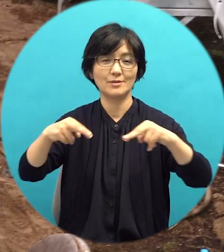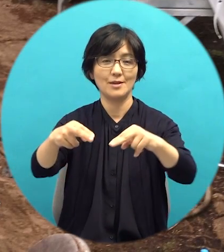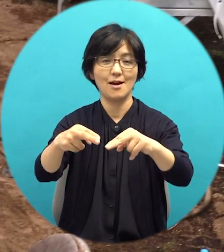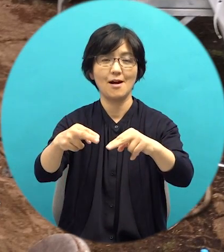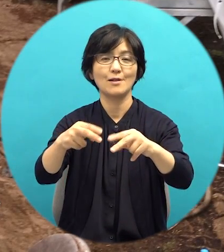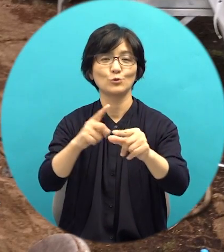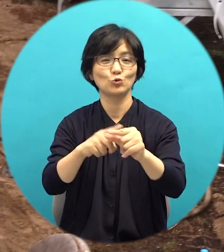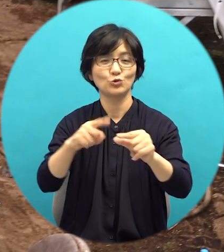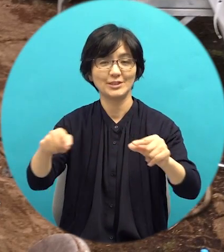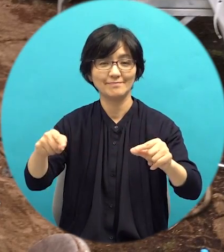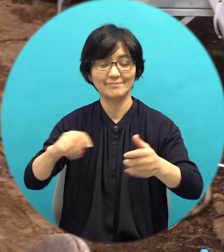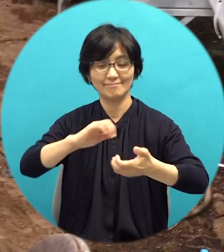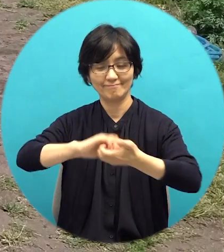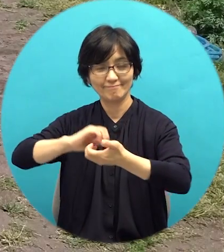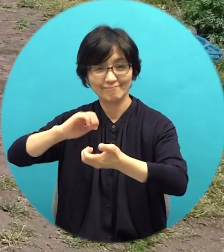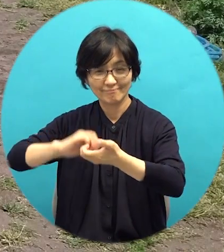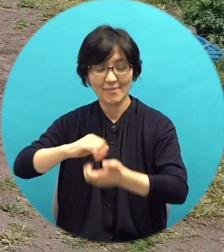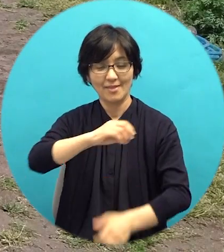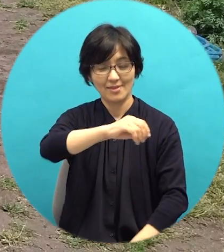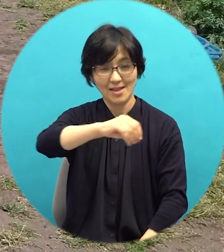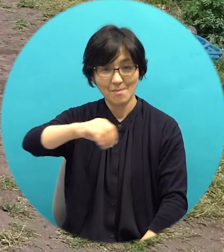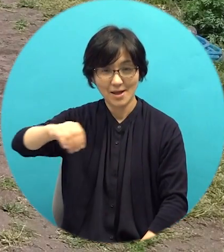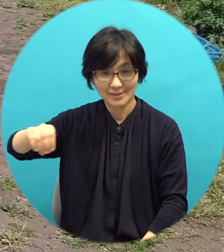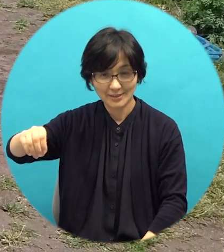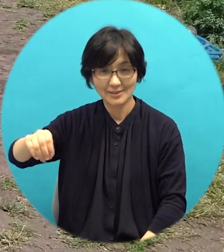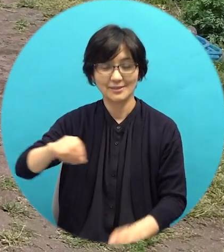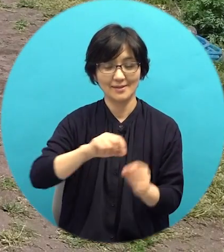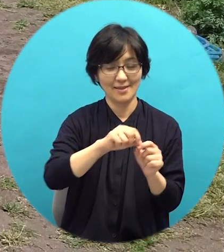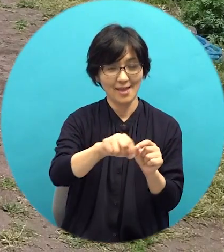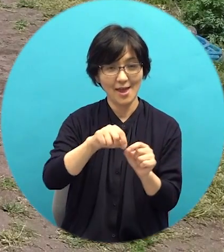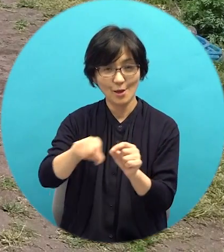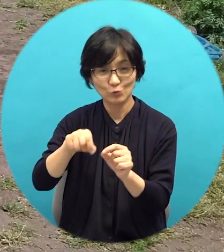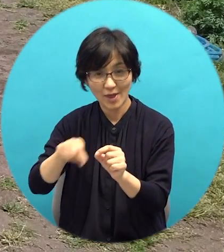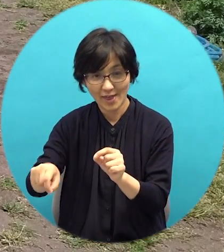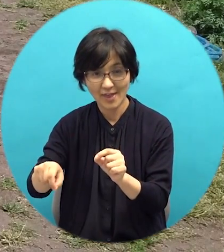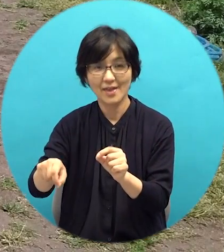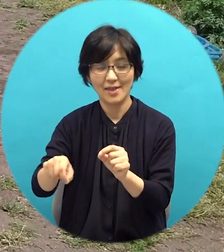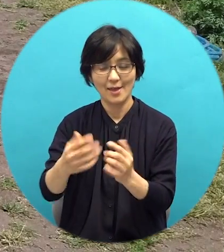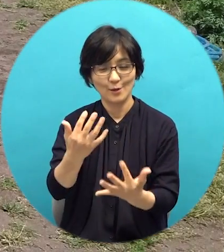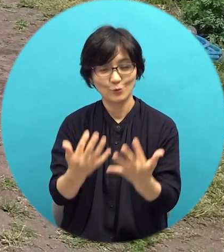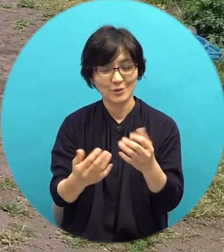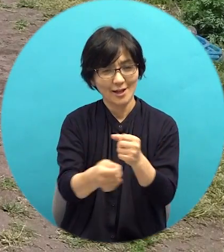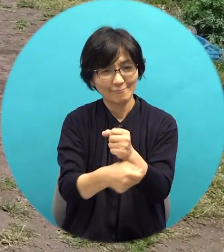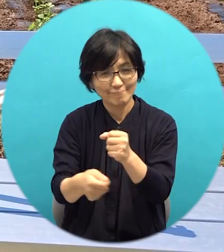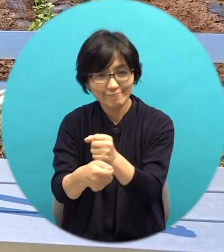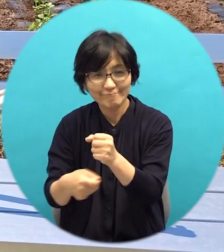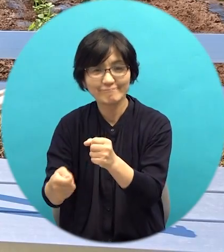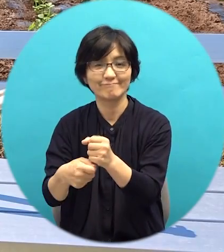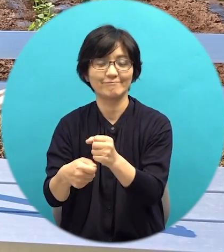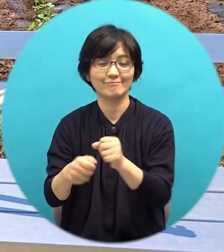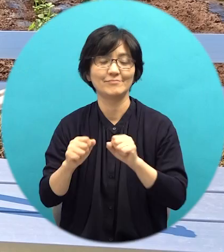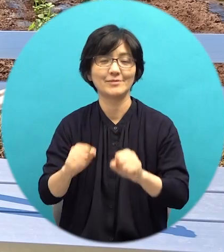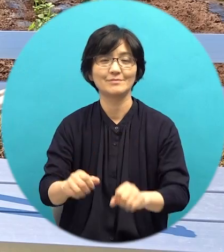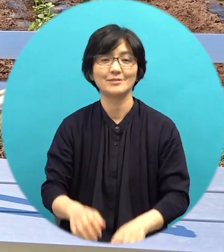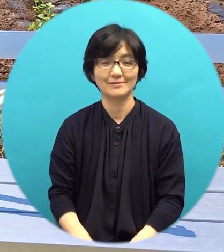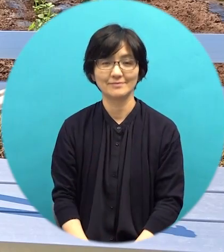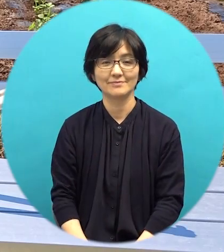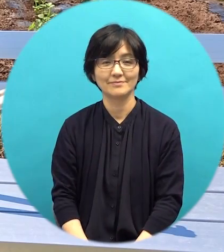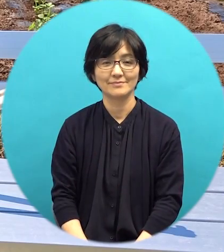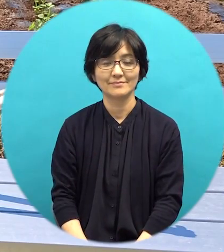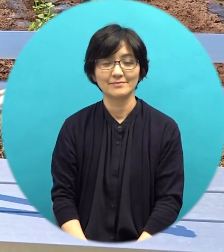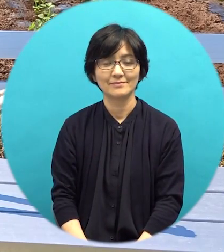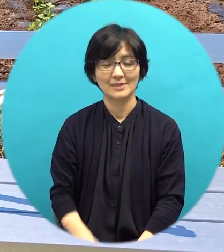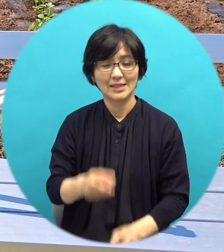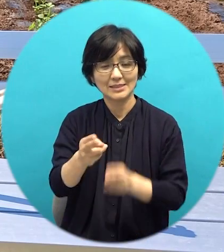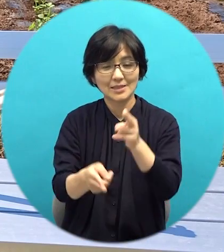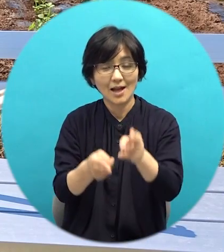として定期的な種まき、苗植え、除草を行っています。